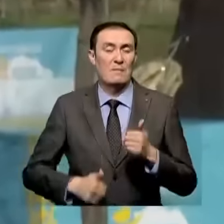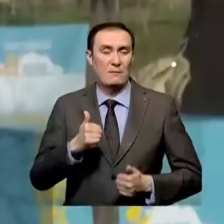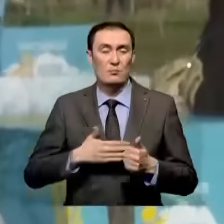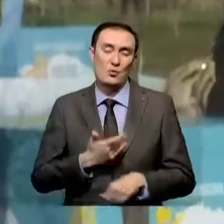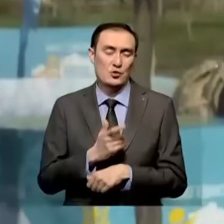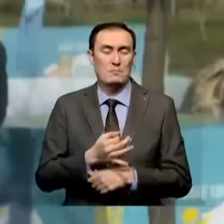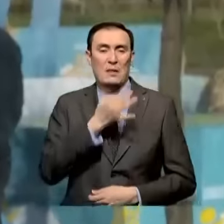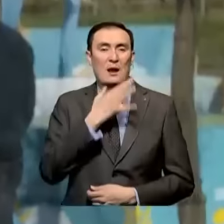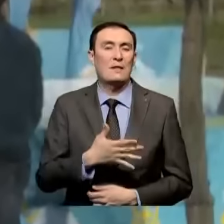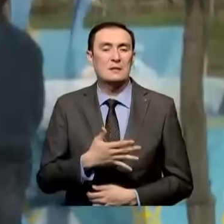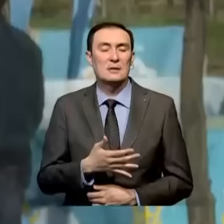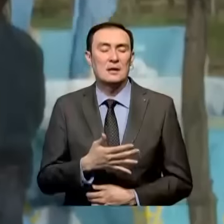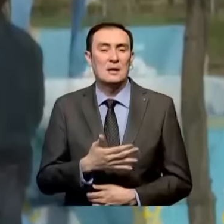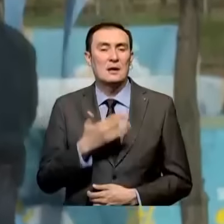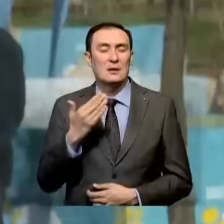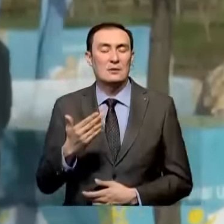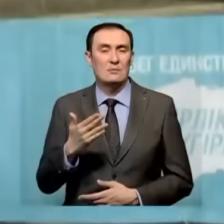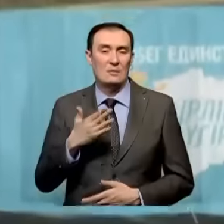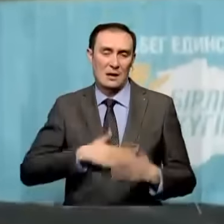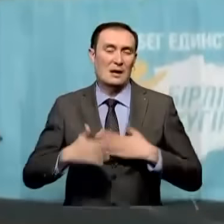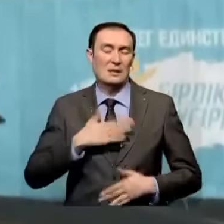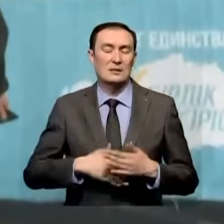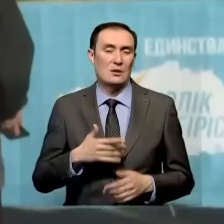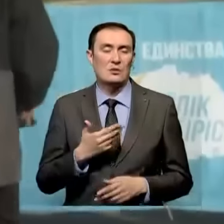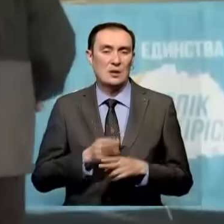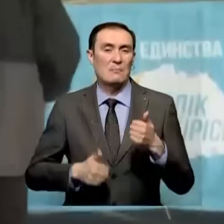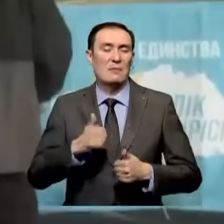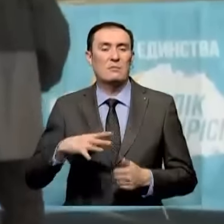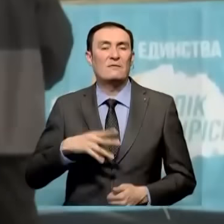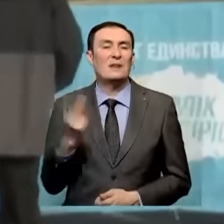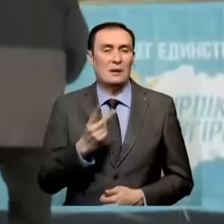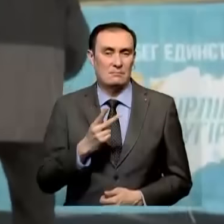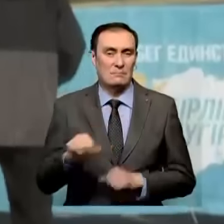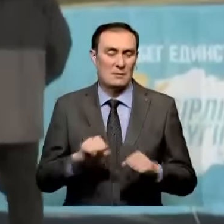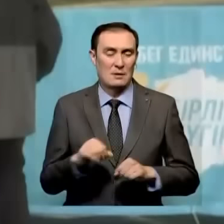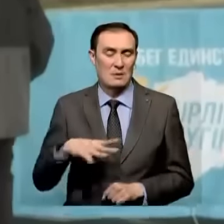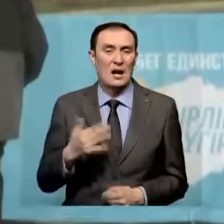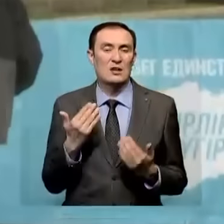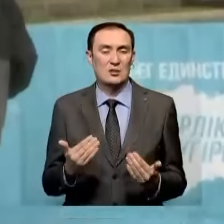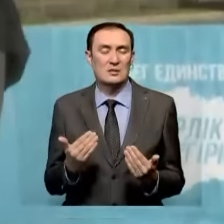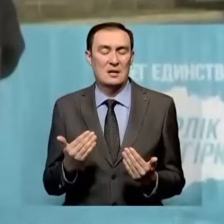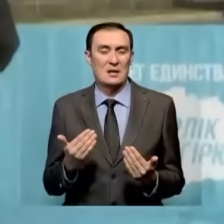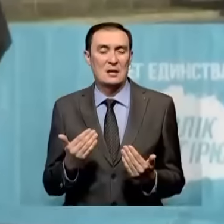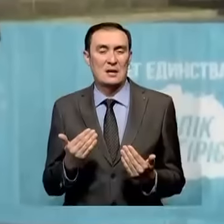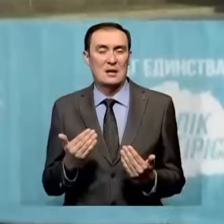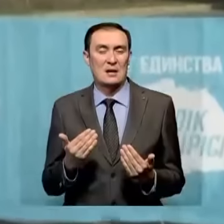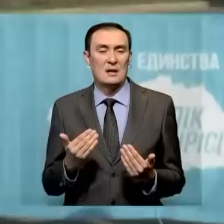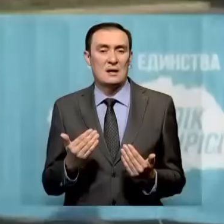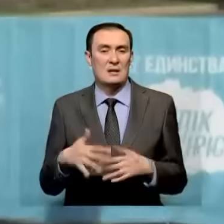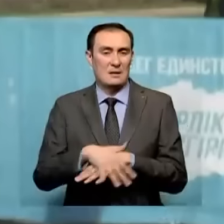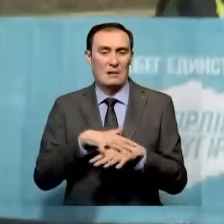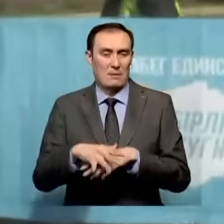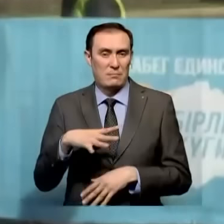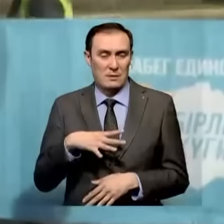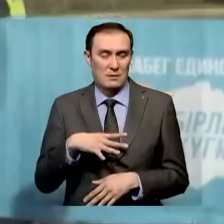очень понравилось. Подняло настроение. Я до этого марафона пробегал 2-м. Сейчас вот толпа, так как